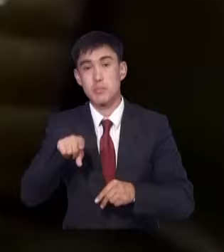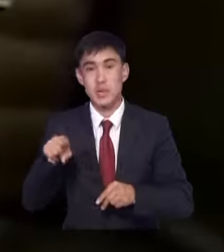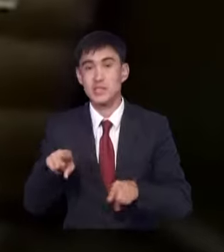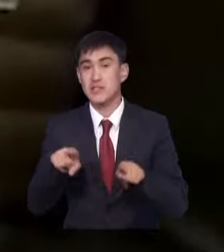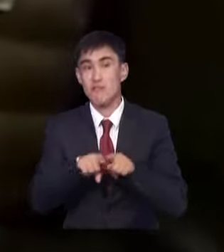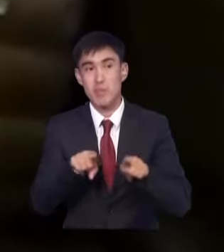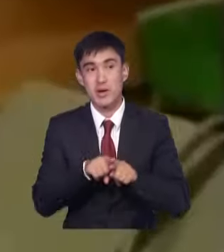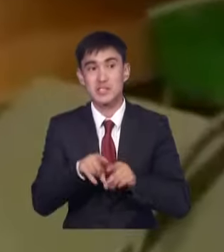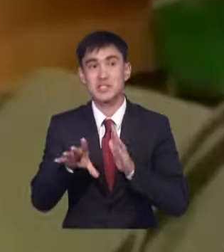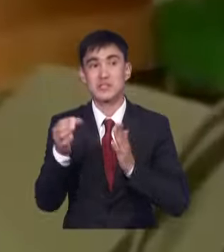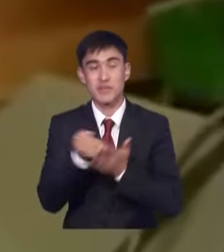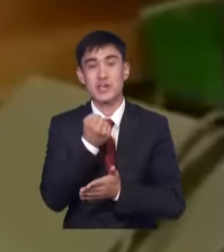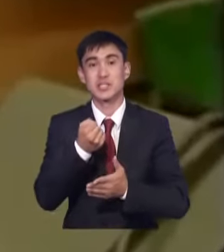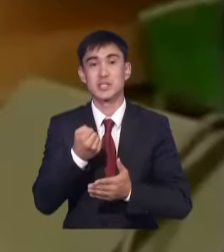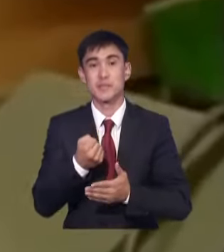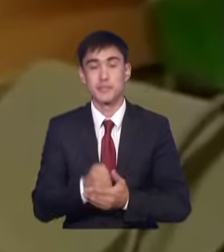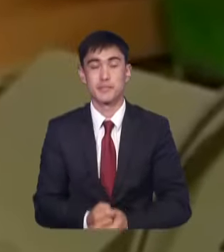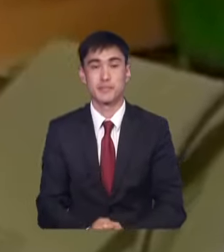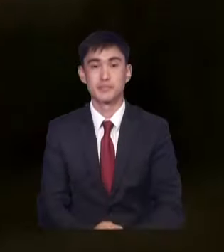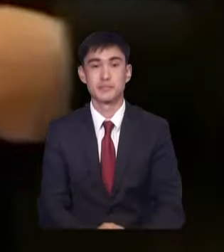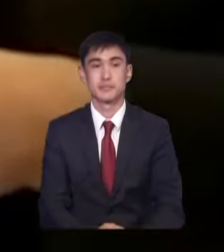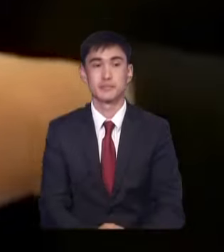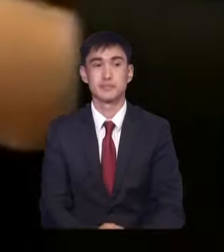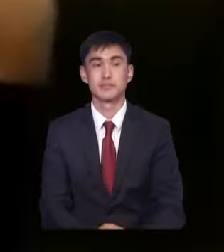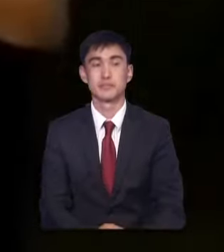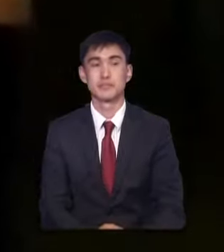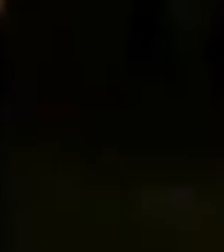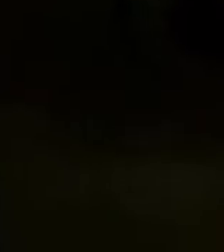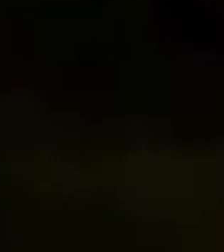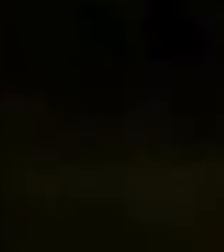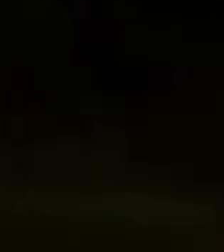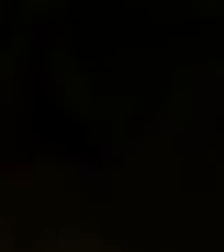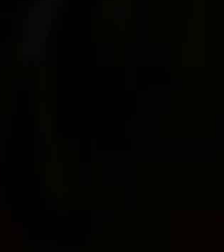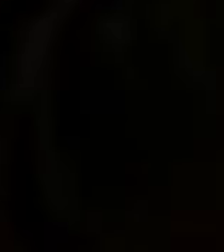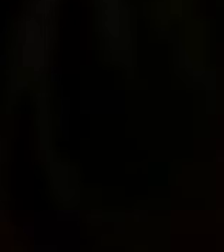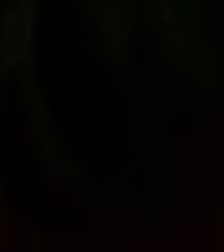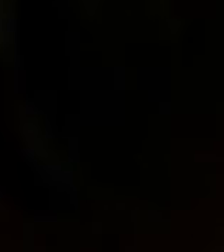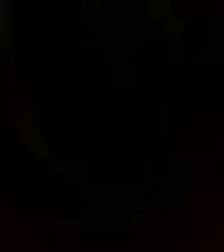них совпали с выигрышной комбинацией арем копаева по материалам